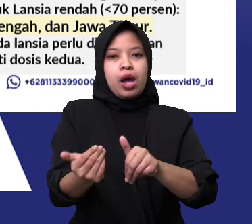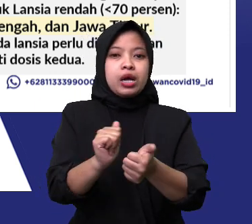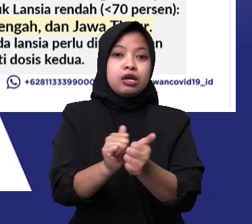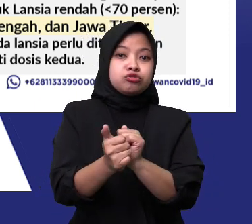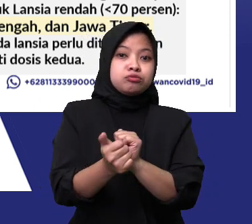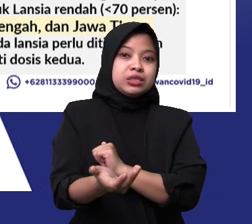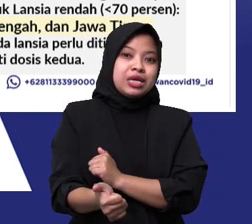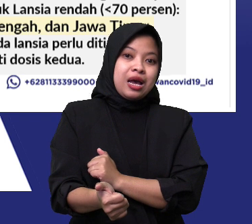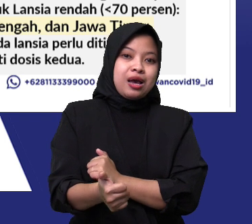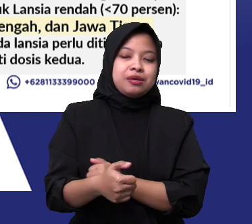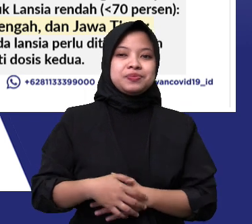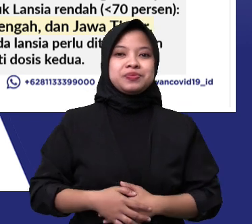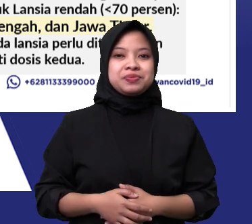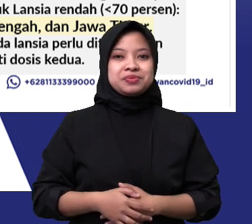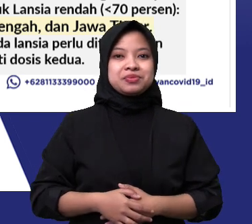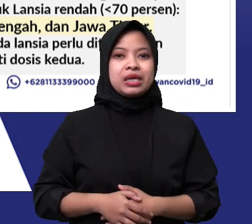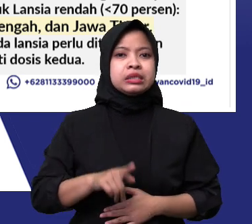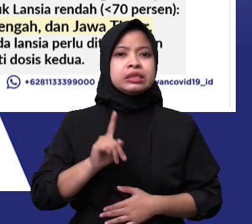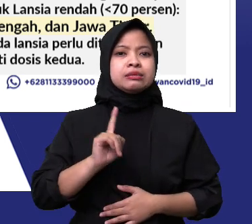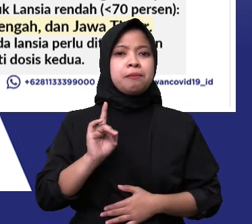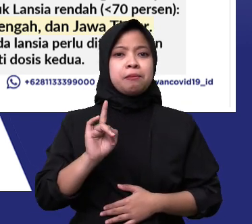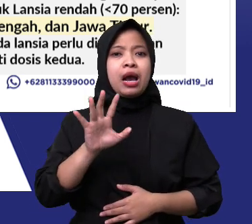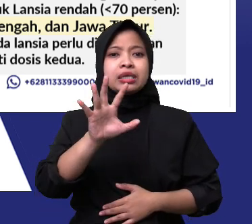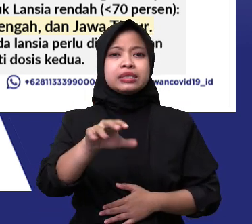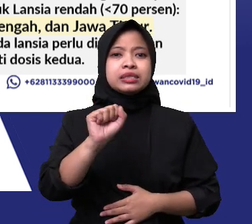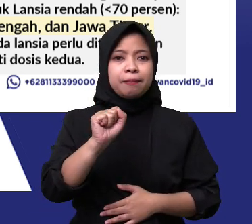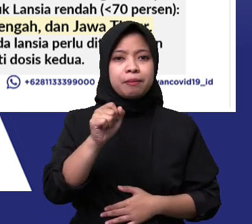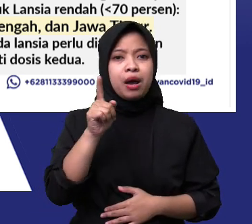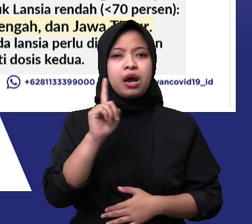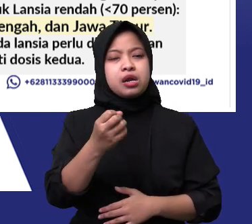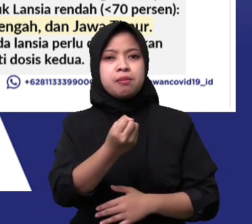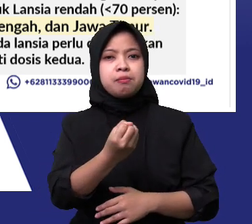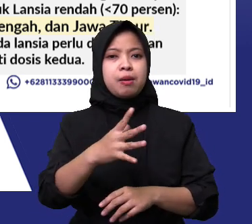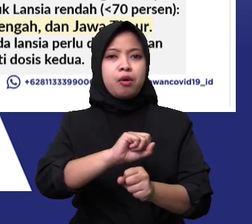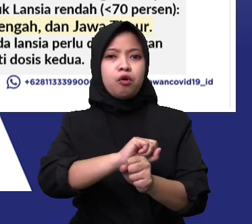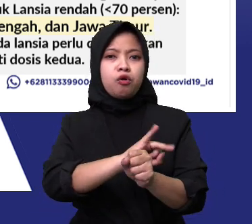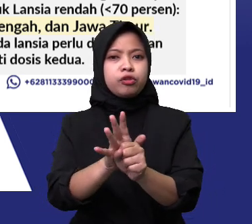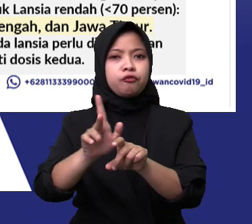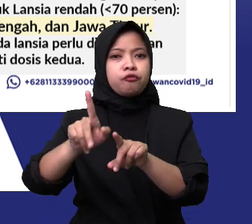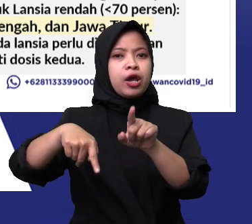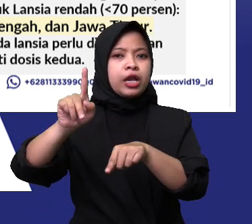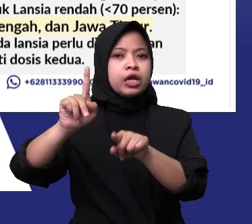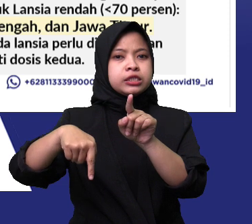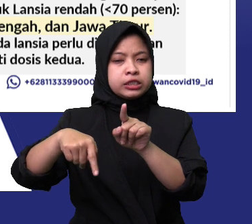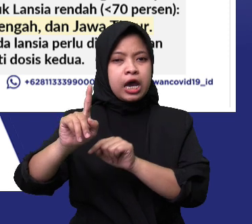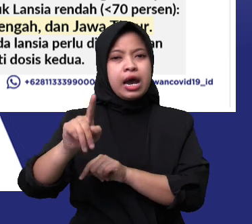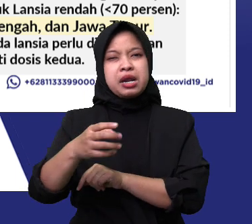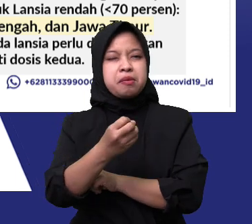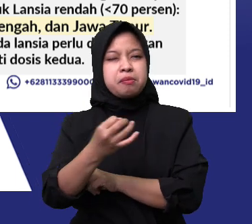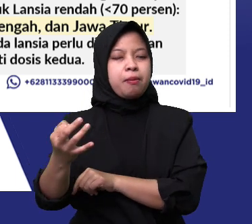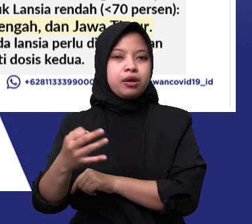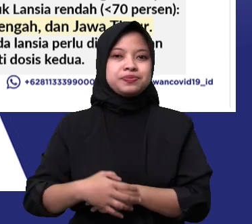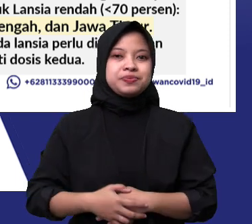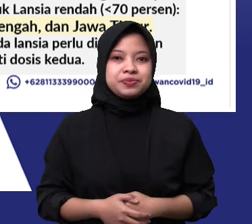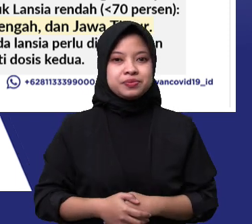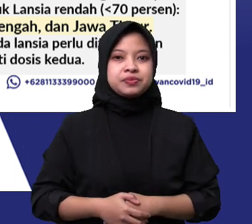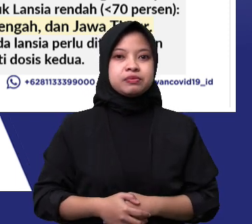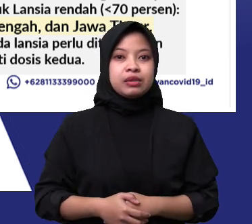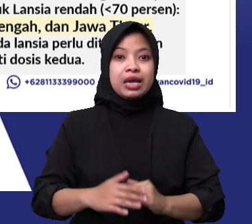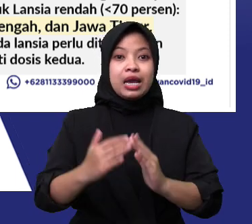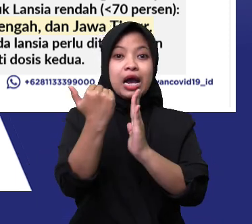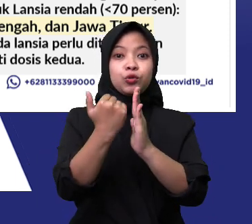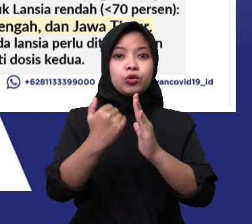kasus, terlebih masih ada ancaman munculnya varian-varian baru COVID-19. Selain mempertahankan kedisiplinan